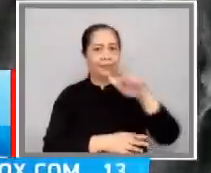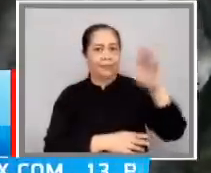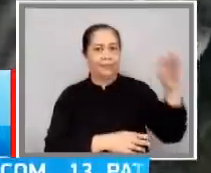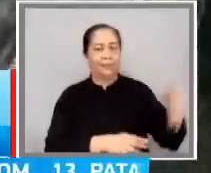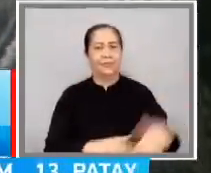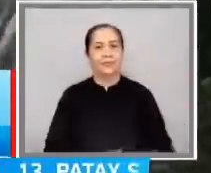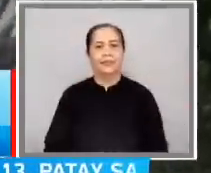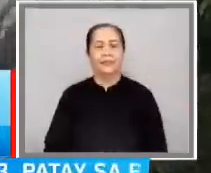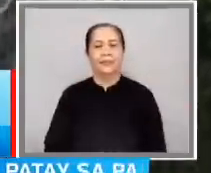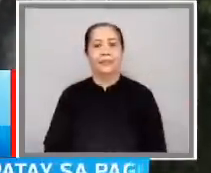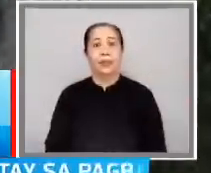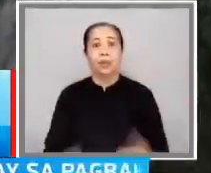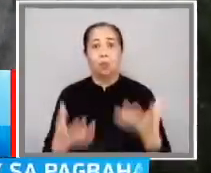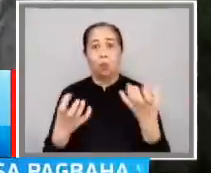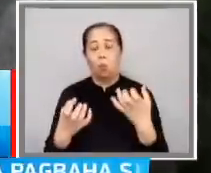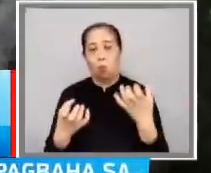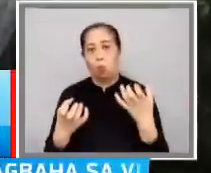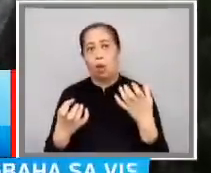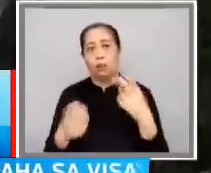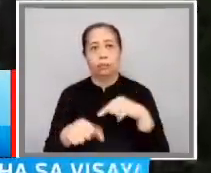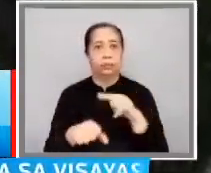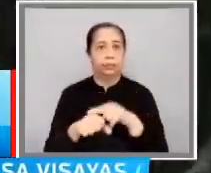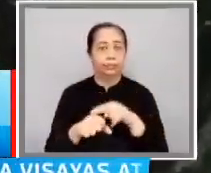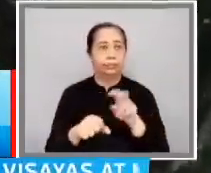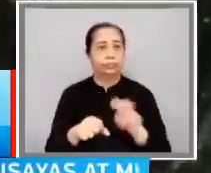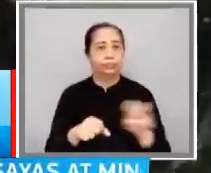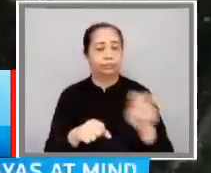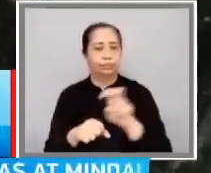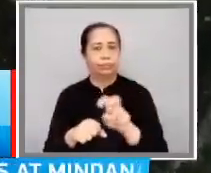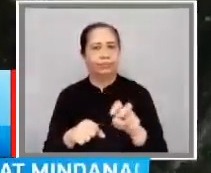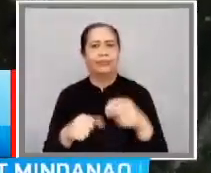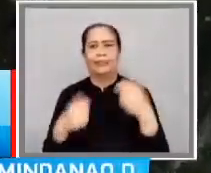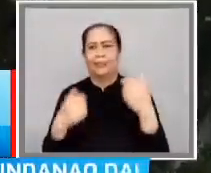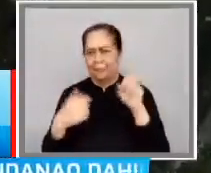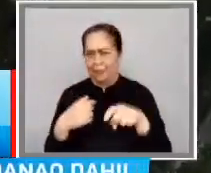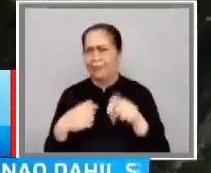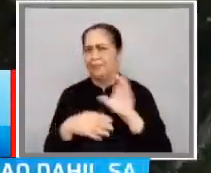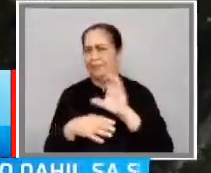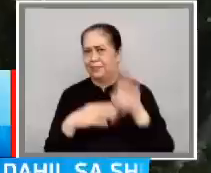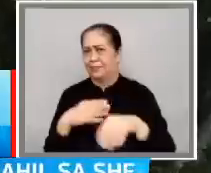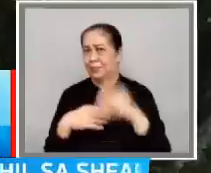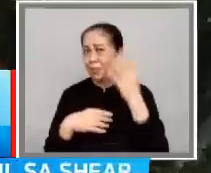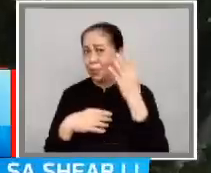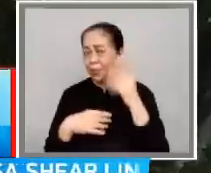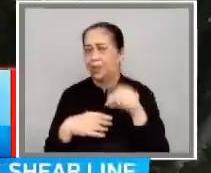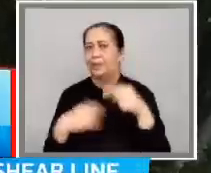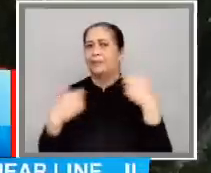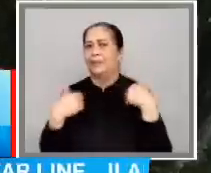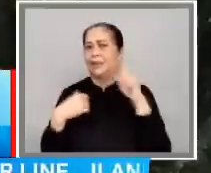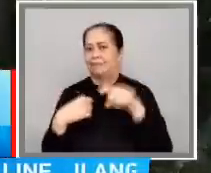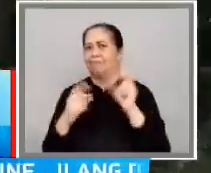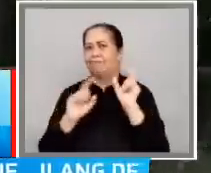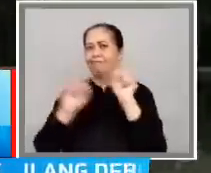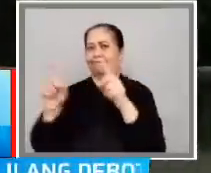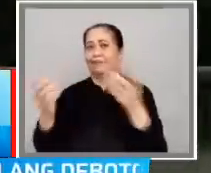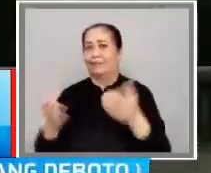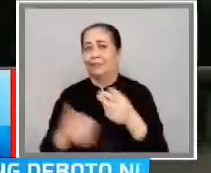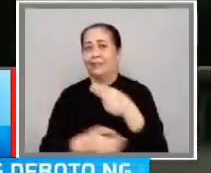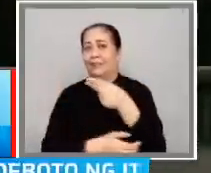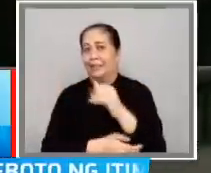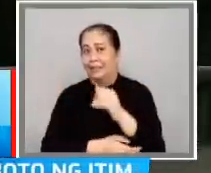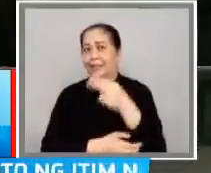Kung nature tripping naman daw ang hanap, di makukumpleto ang punta mo sa Antipolo kung di ka bibisita dito sa